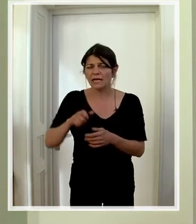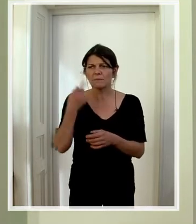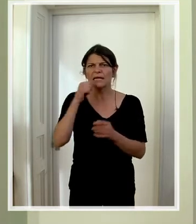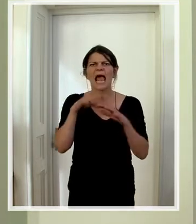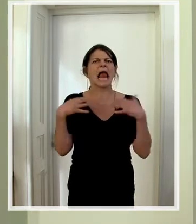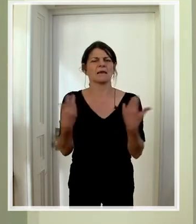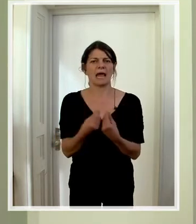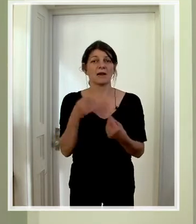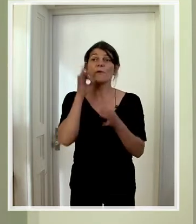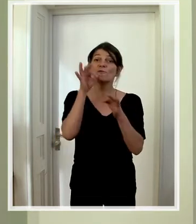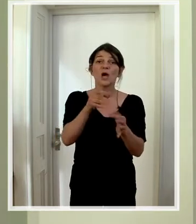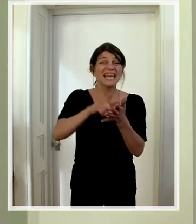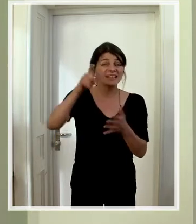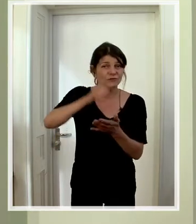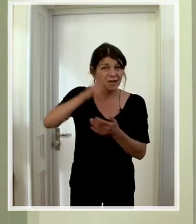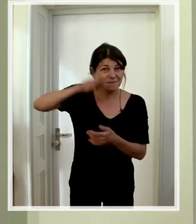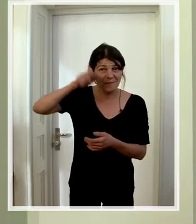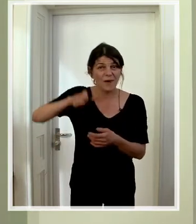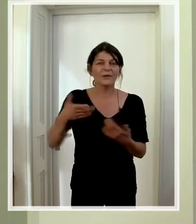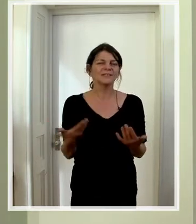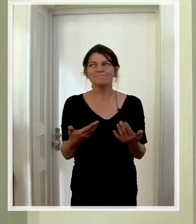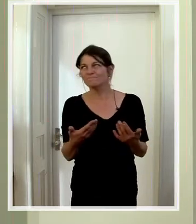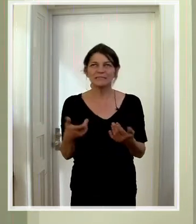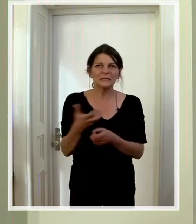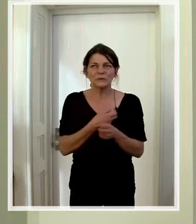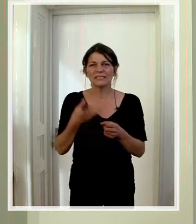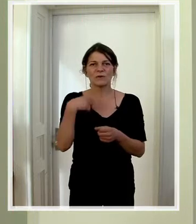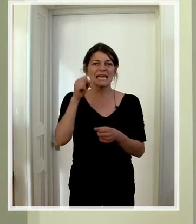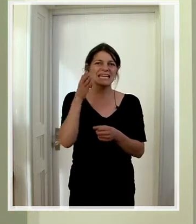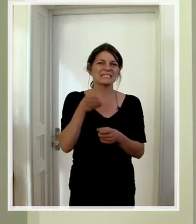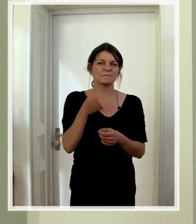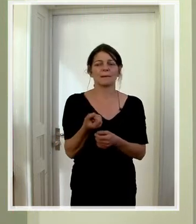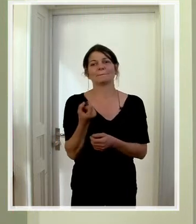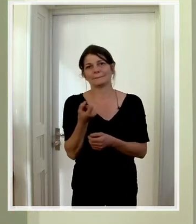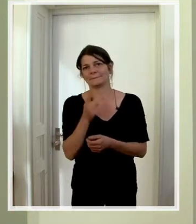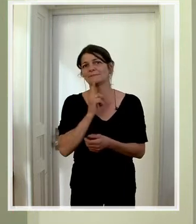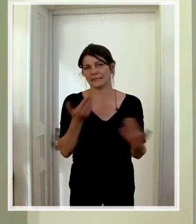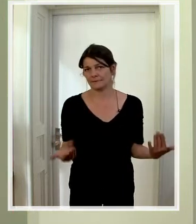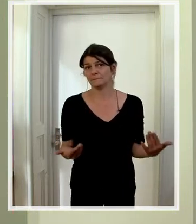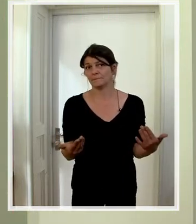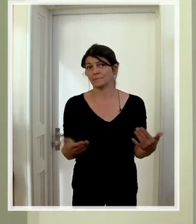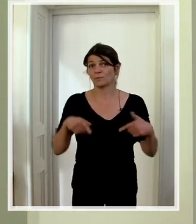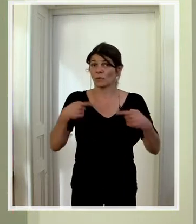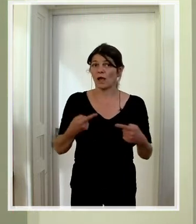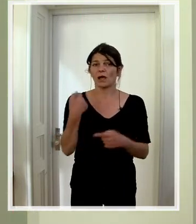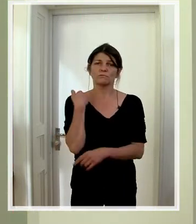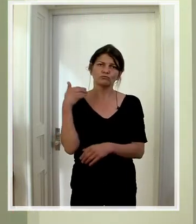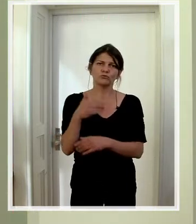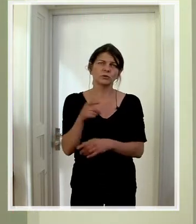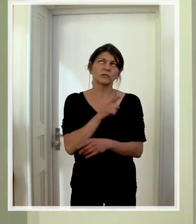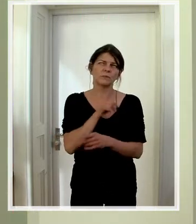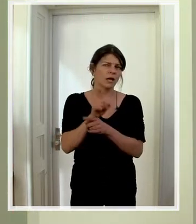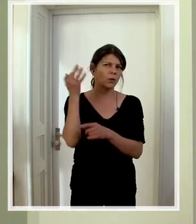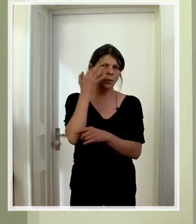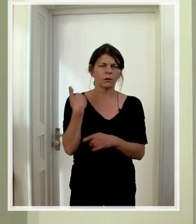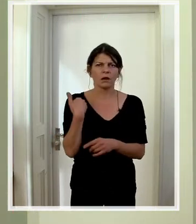Also für Liechtensteiner ist der Nutzen von dieser S-Bahn sehr begrenzt. Und dann muss man uns natürlich auch vor Augen